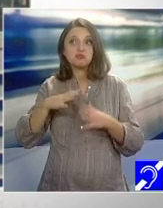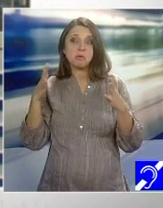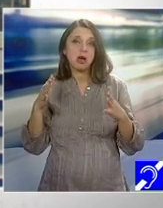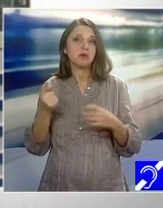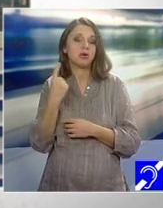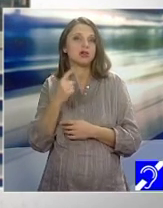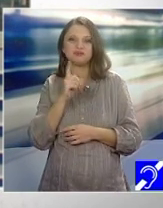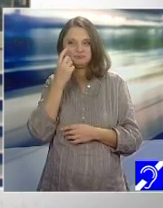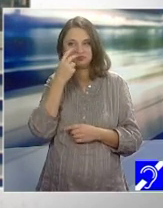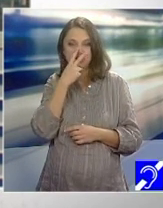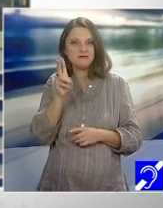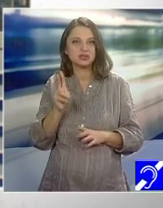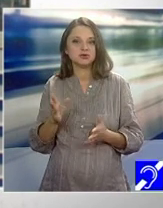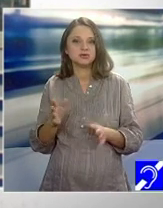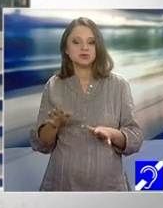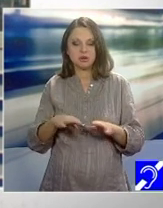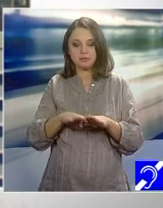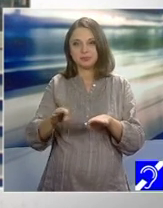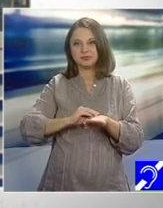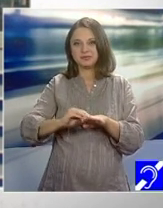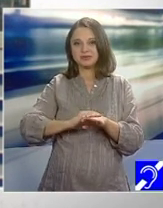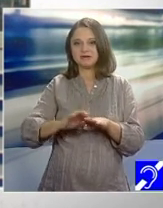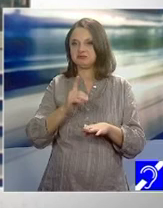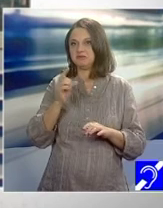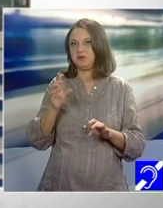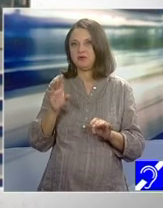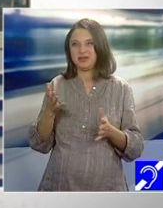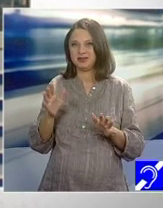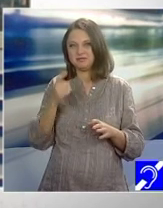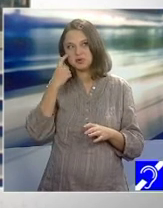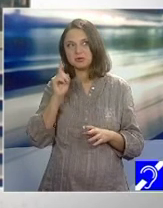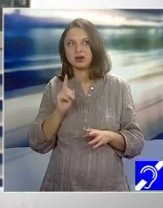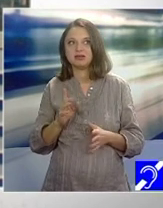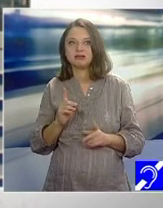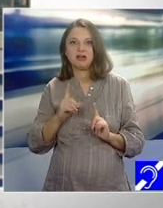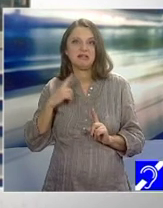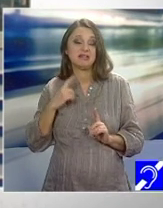mult cu covorașe tactile. Cred că deloc, nu sunt sigur.